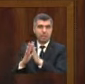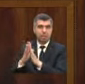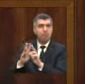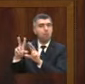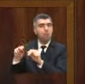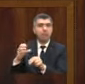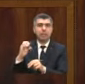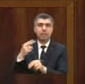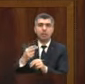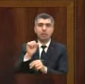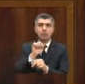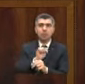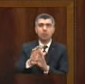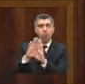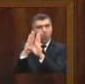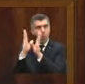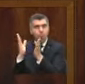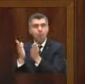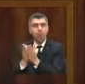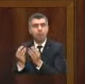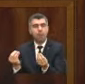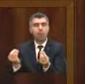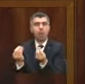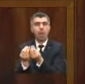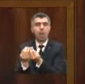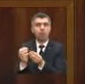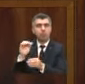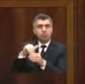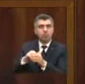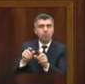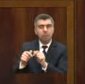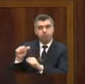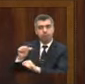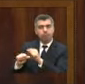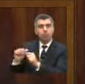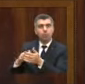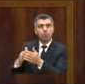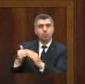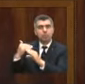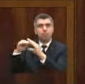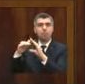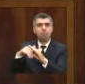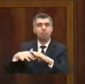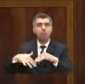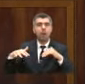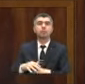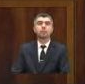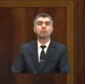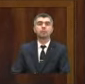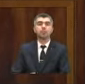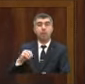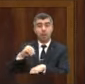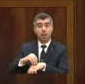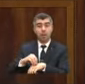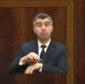للضمان الاجتماعي وفق مراجعتي بطبيعة الحال النظام ديالو الذي سيعرض أيضا على البرلمان، سيحل على البرلمان. إصلاح الوكالة الوطنية